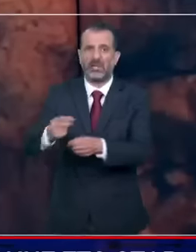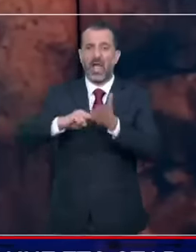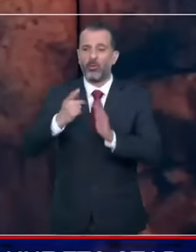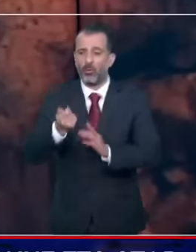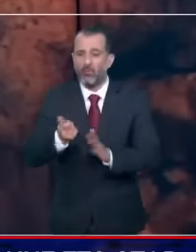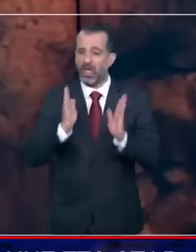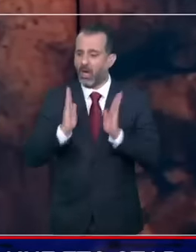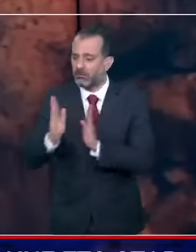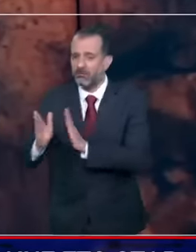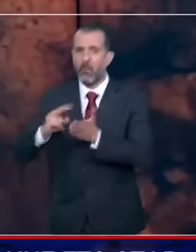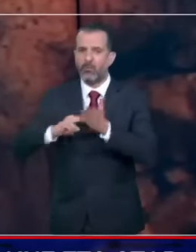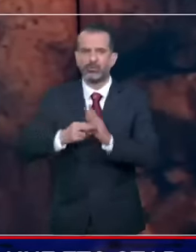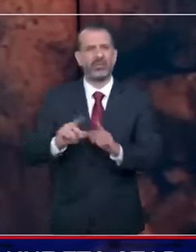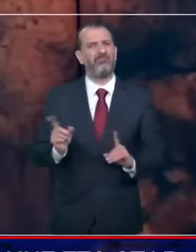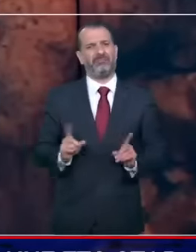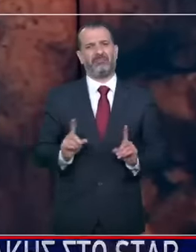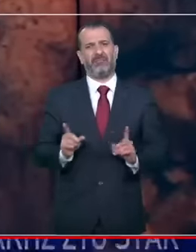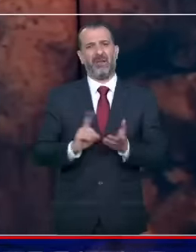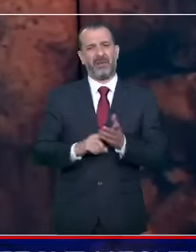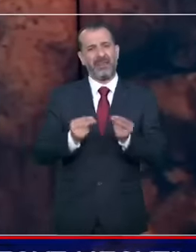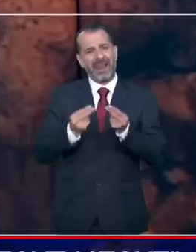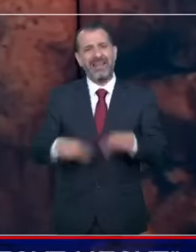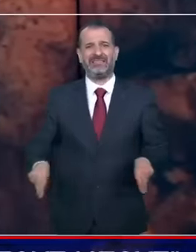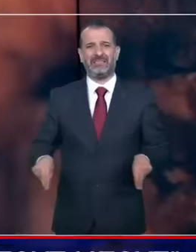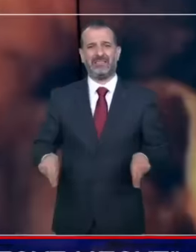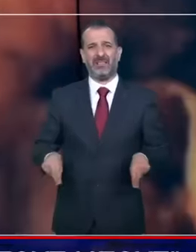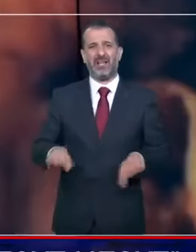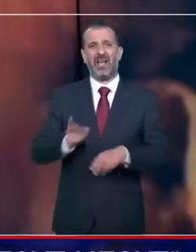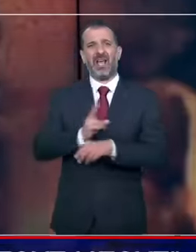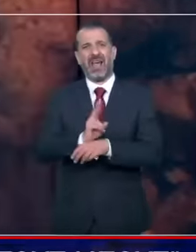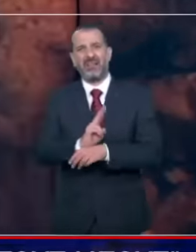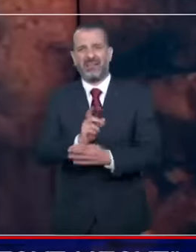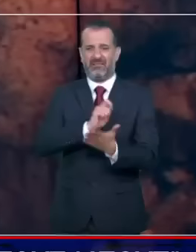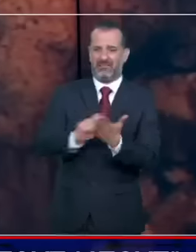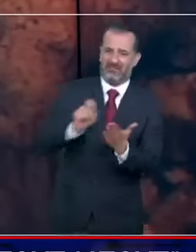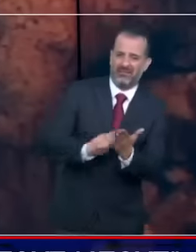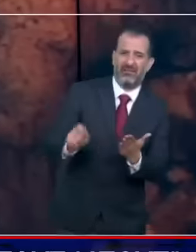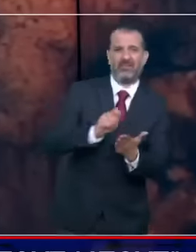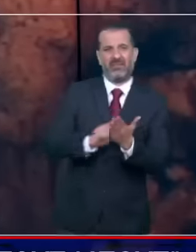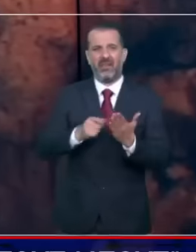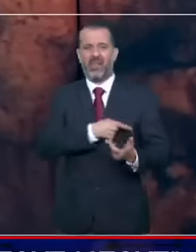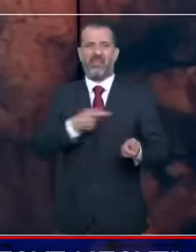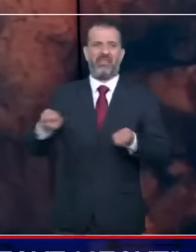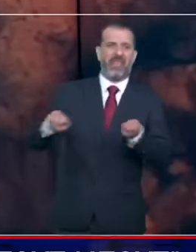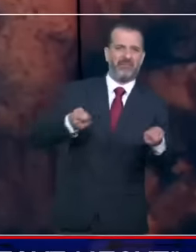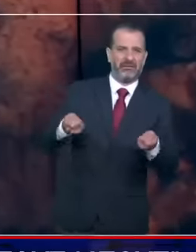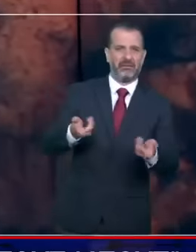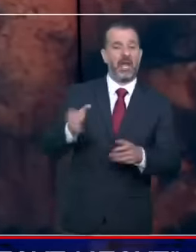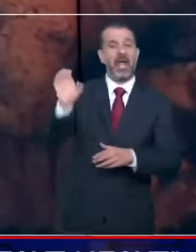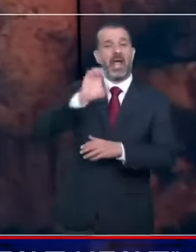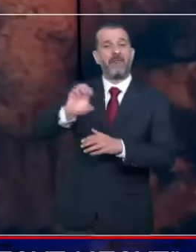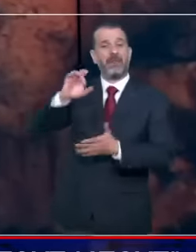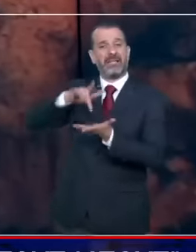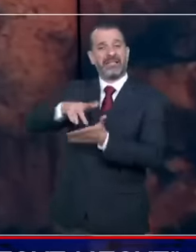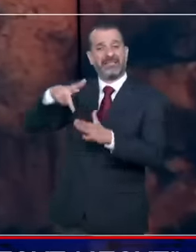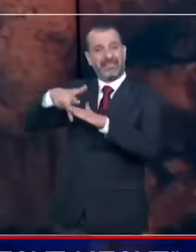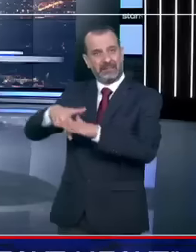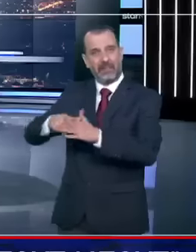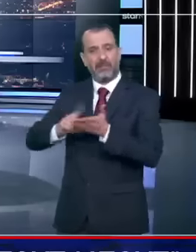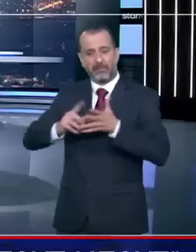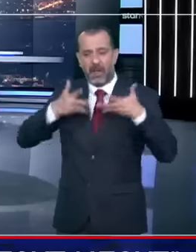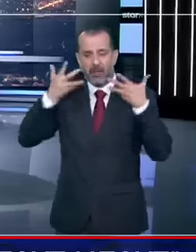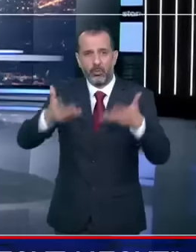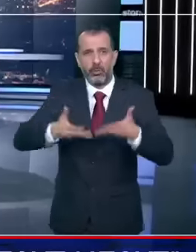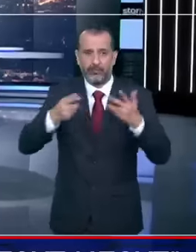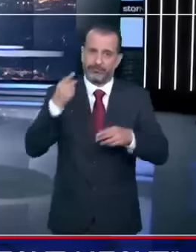Ευρώπη πρέπει να δώσει λύσεις. Δεν μπορεί να είναι μια γραφειοκρατία, ένα διευθυντήριο. Η Ευρωπαϊκή Κεντρική Τράπεζα πρέπει να λογοδοτεί